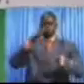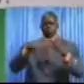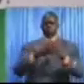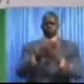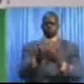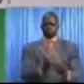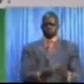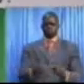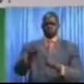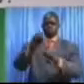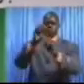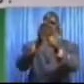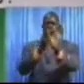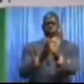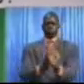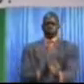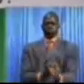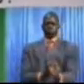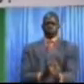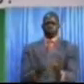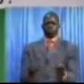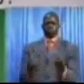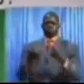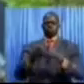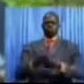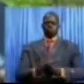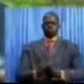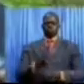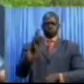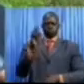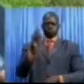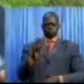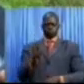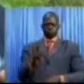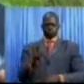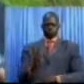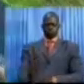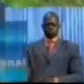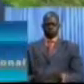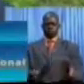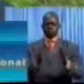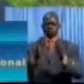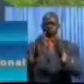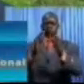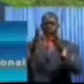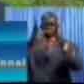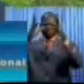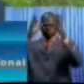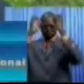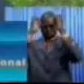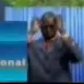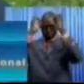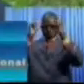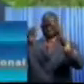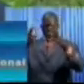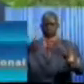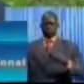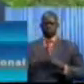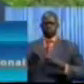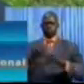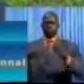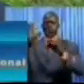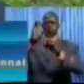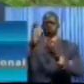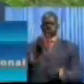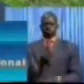en situation de handicap. Aujourd'hui, il faut que les modes d'enseignement puissent s'adapter. Ça passe effectivement par des conditions